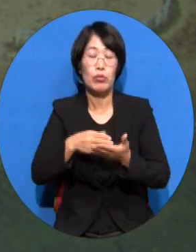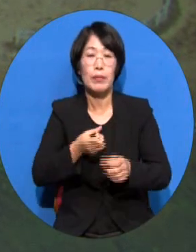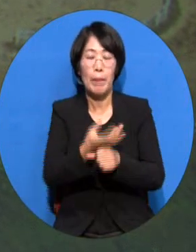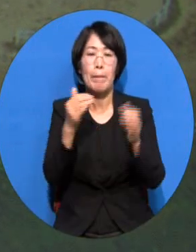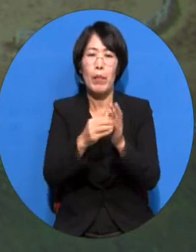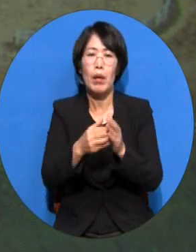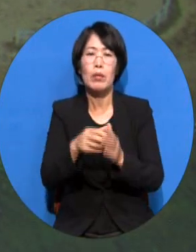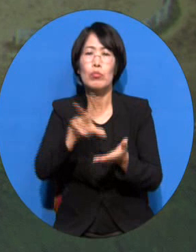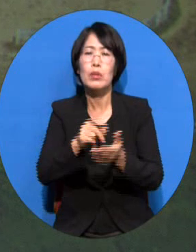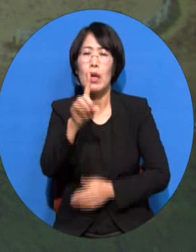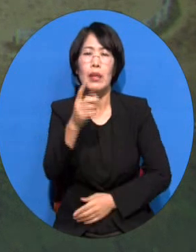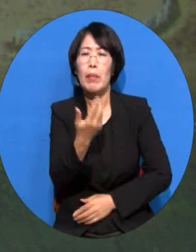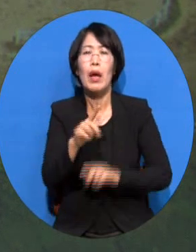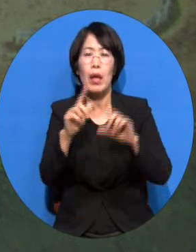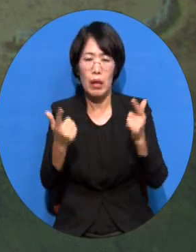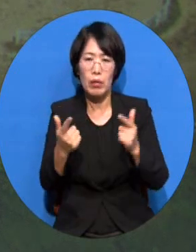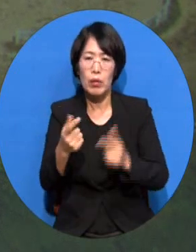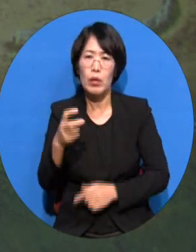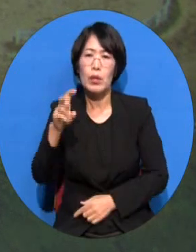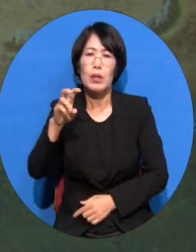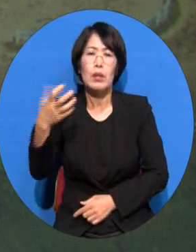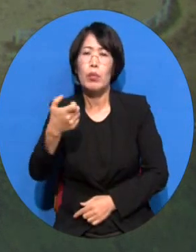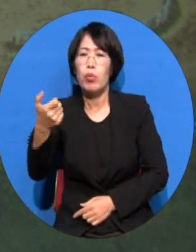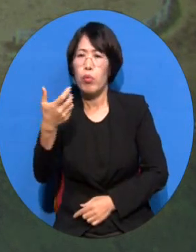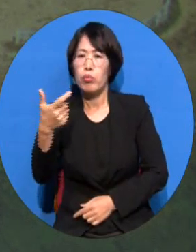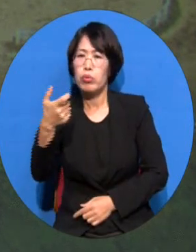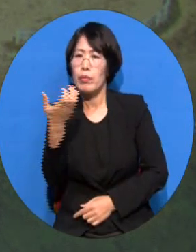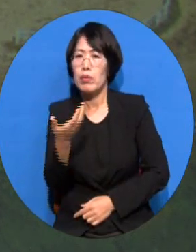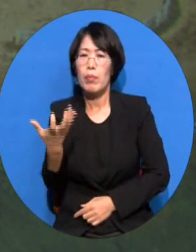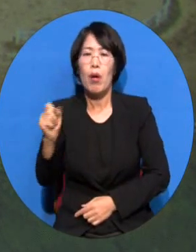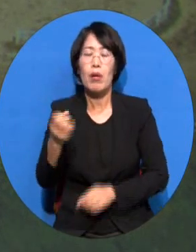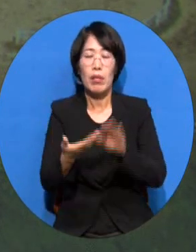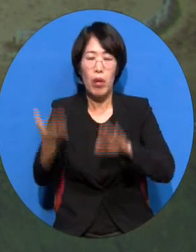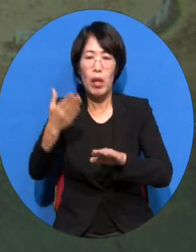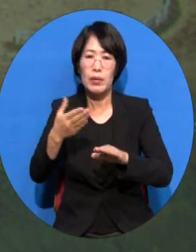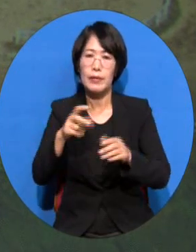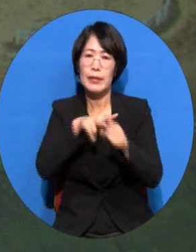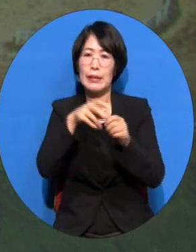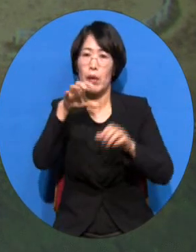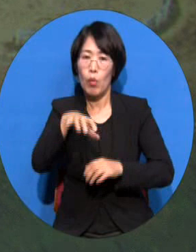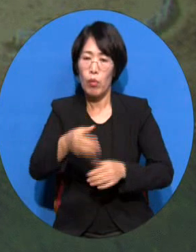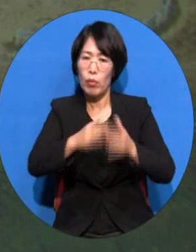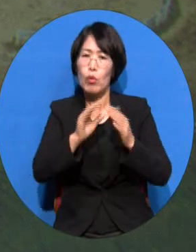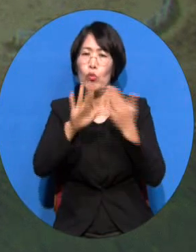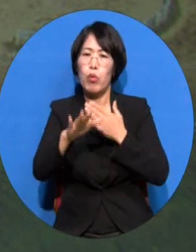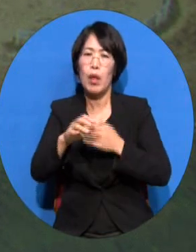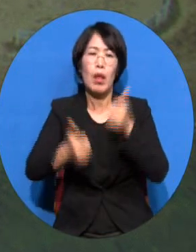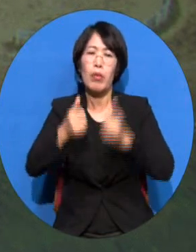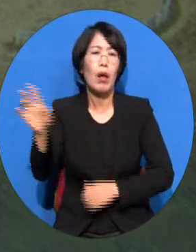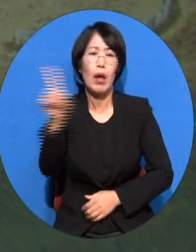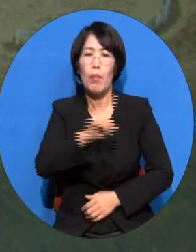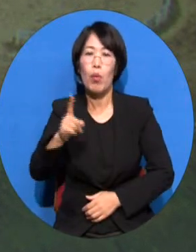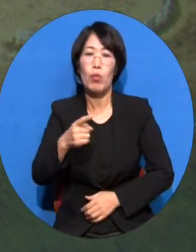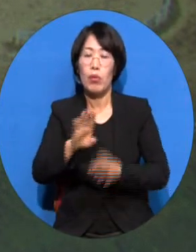문제는 이뿐만이 아니었습니다. 수십억 원을 들여 승마장 등 관련 시설을 짓고도 대회 한 번 치르지 못한 것으로